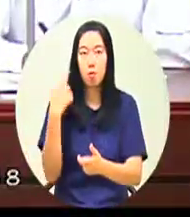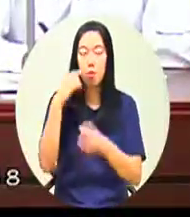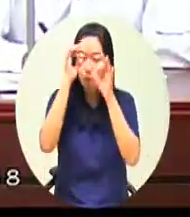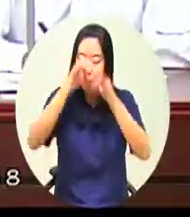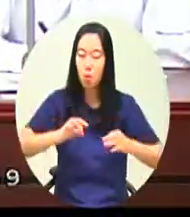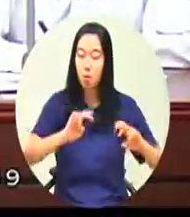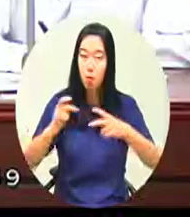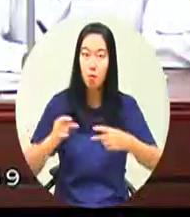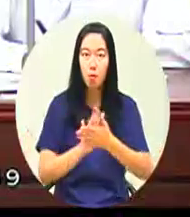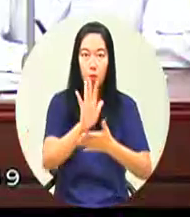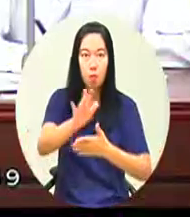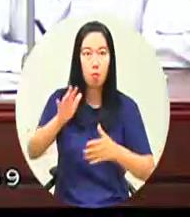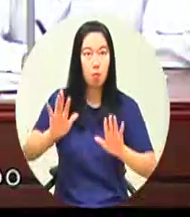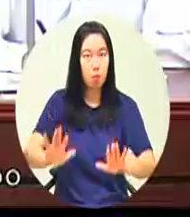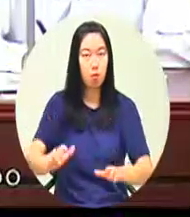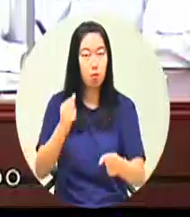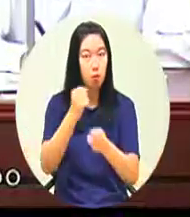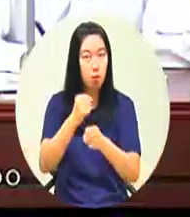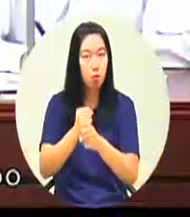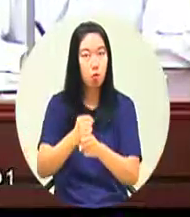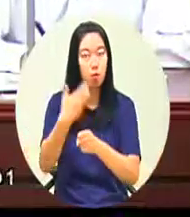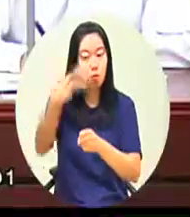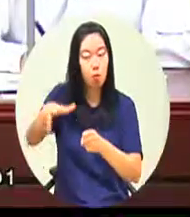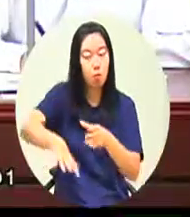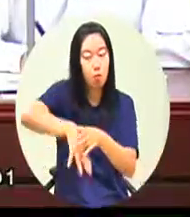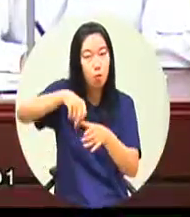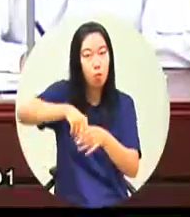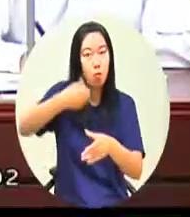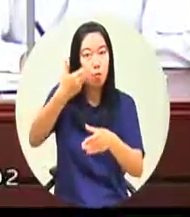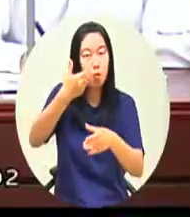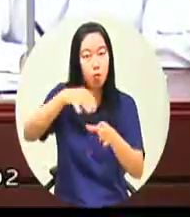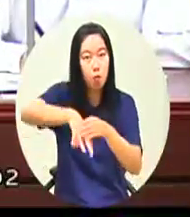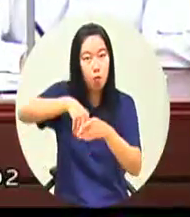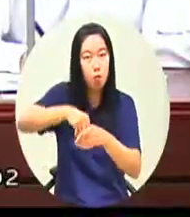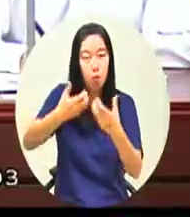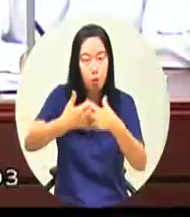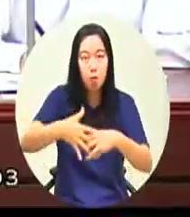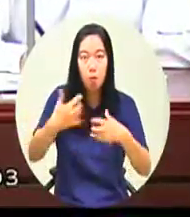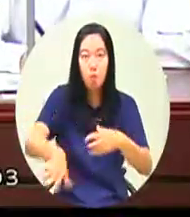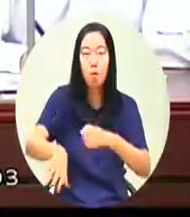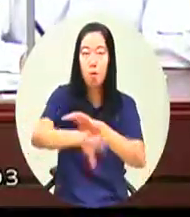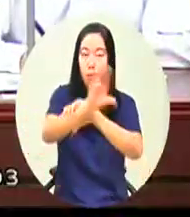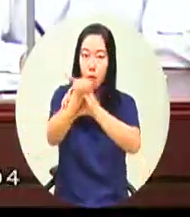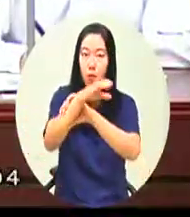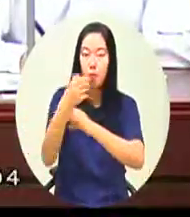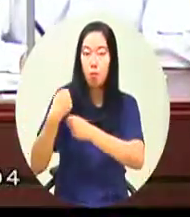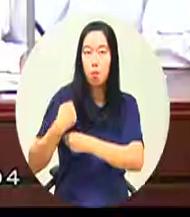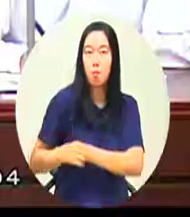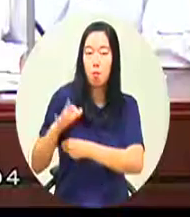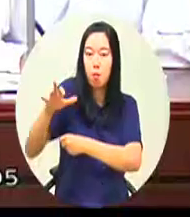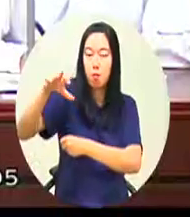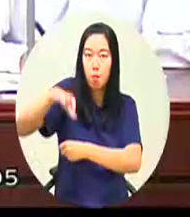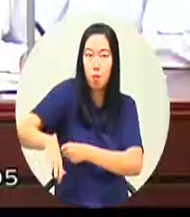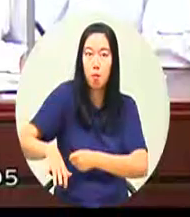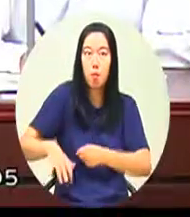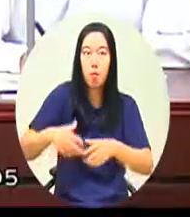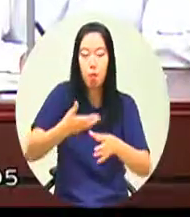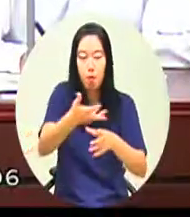阮用现有个即个石门潭抽水站，啊个空军官校个分洪。所以这个方案会当取代